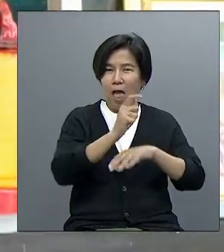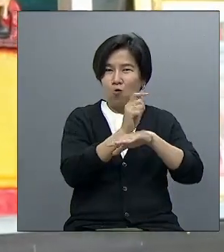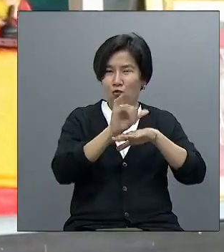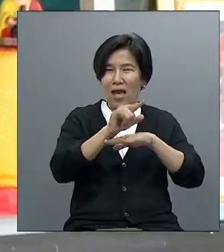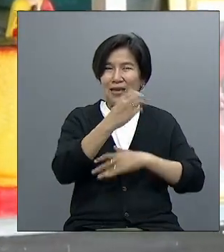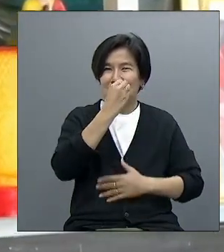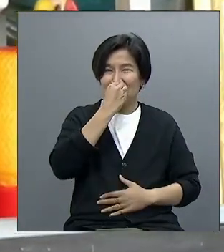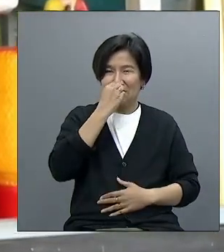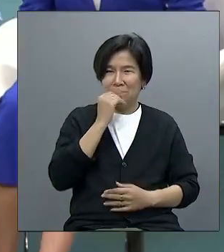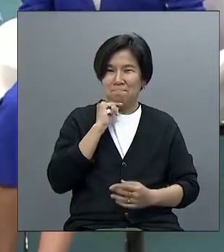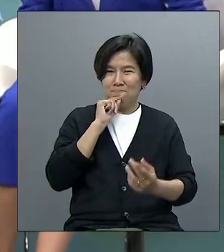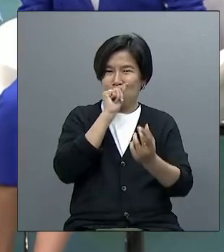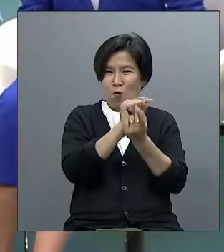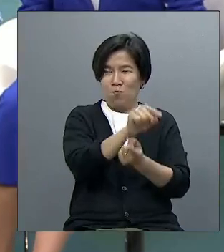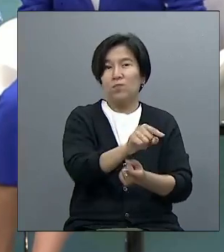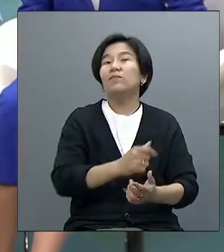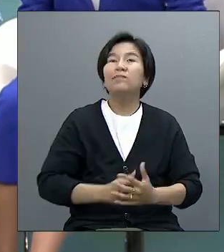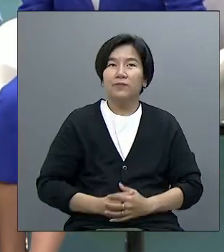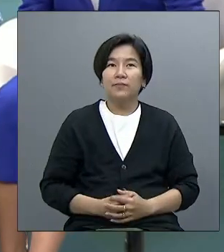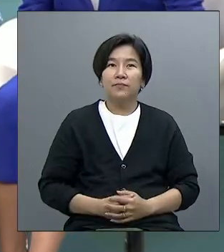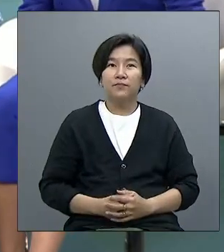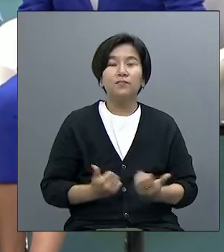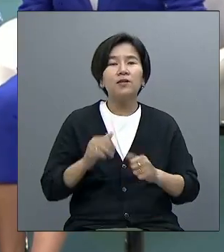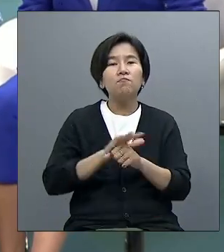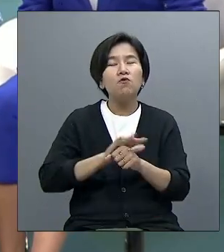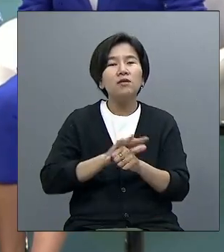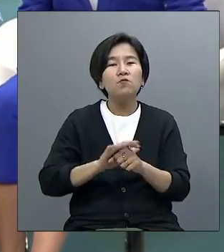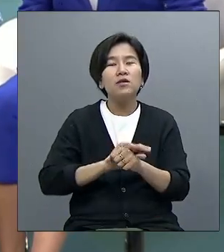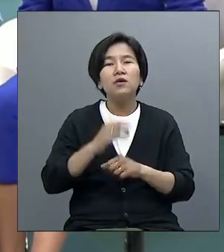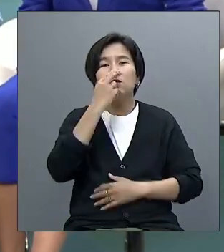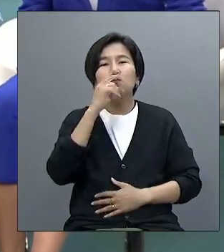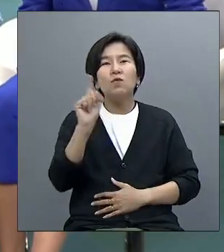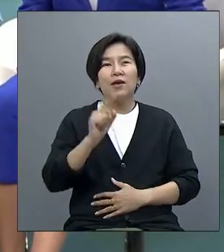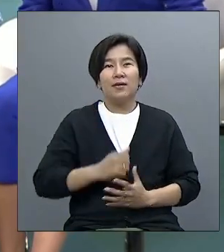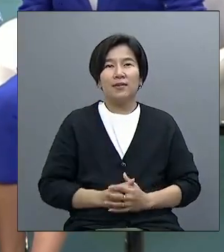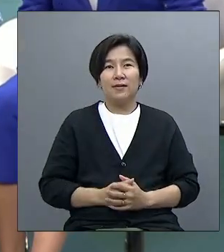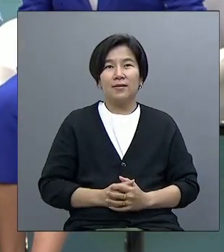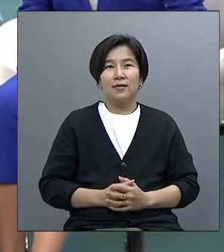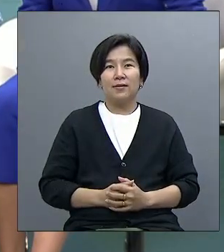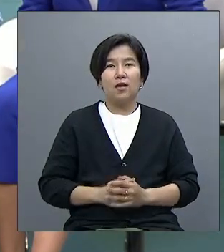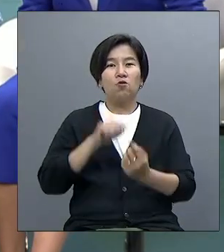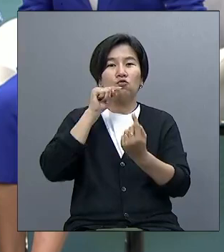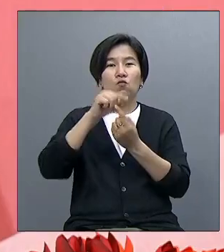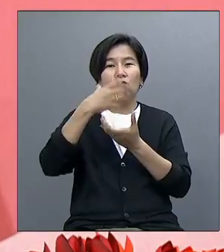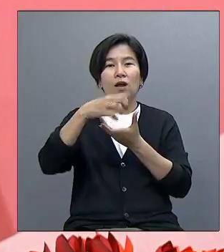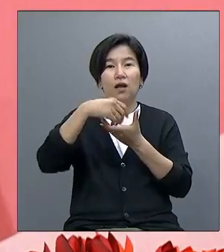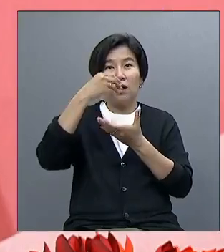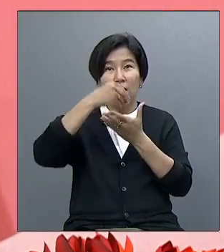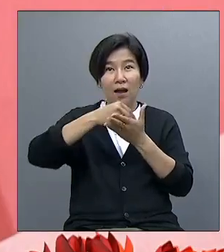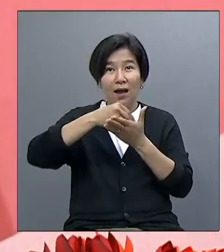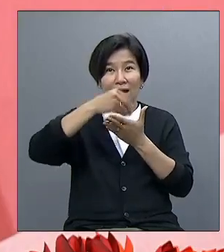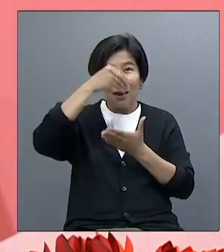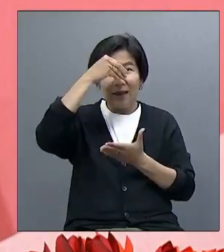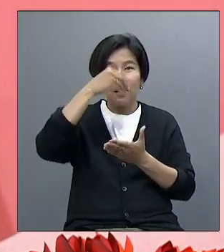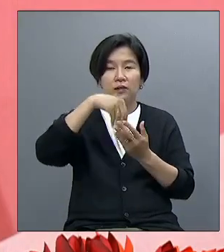ไปแวะหาป้าลำพวนนะครับคุณผู้ชมครับช่วงพอดีพอเพียงครับวันนี้มีเรื่องราวนะครับเกี่ยวกับการศึกษานะครับในเรื่องของการบูรณาการ